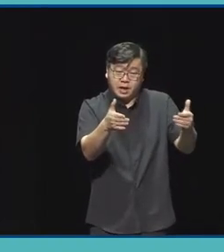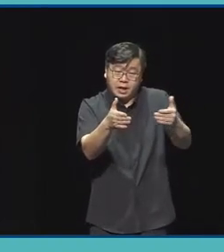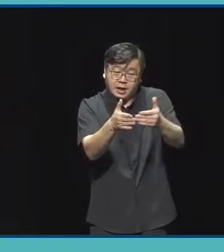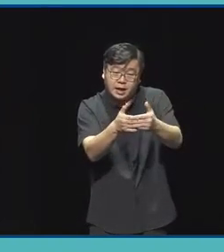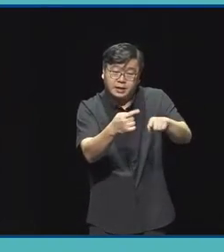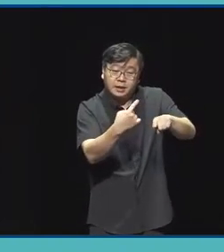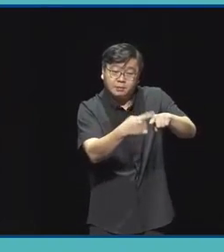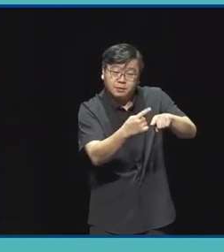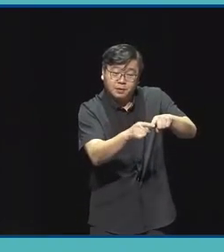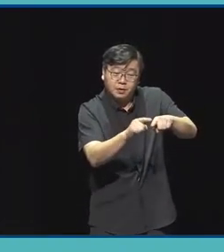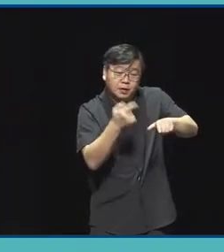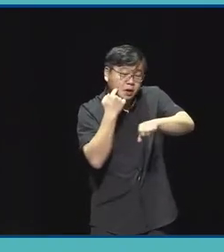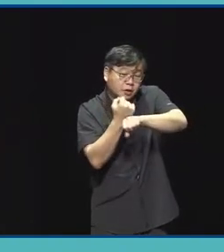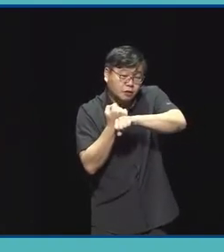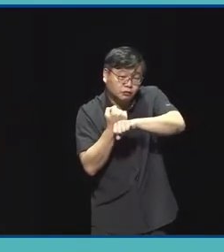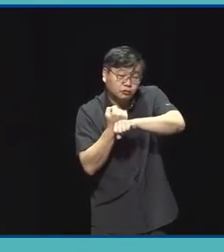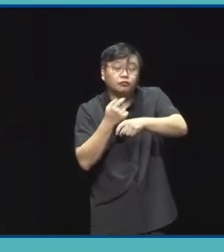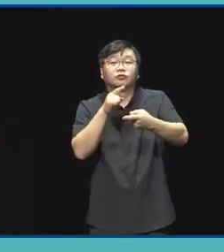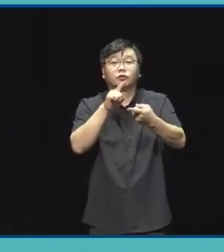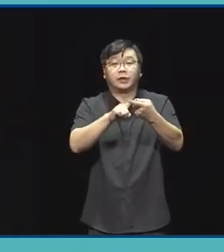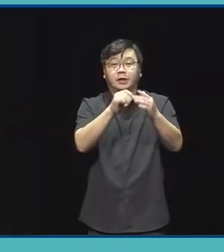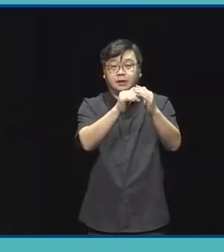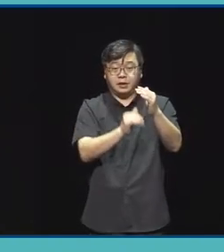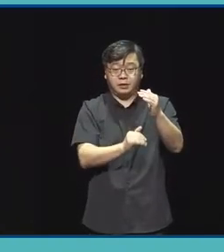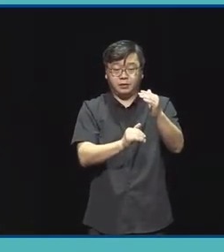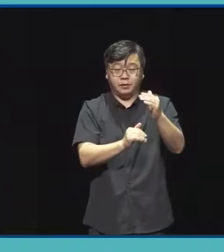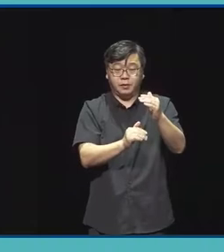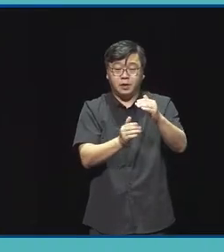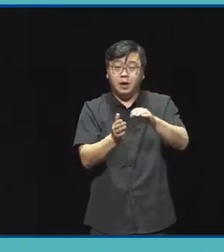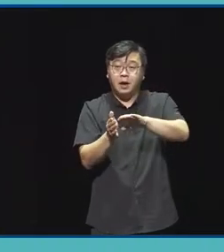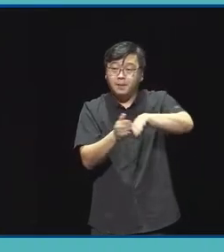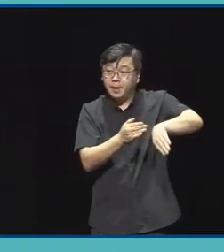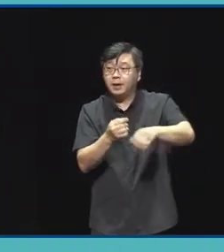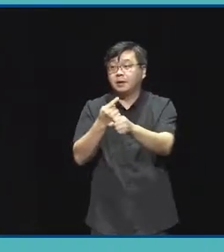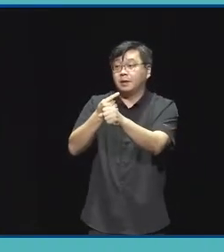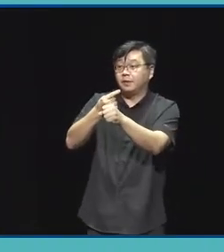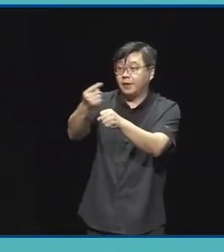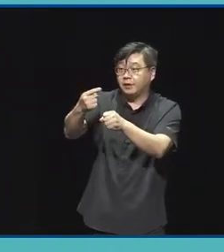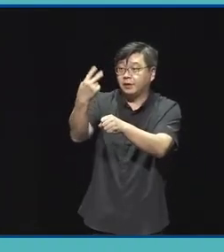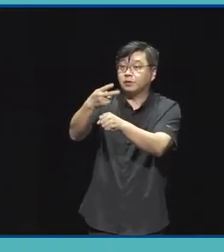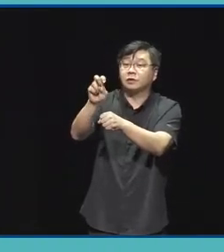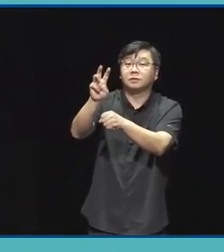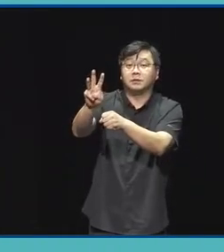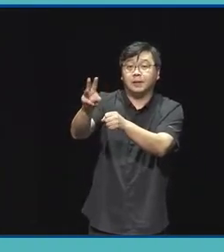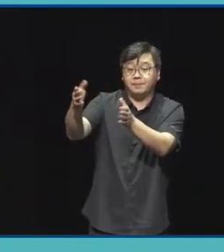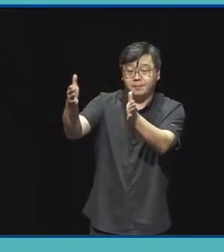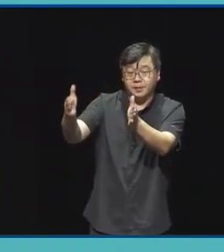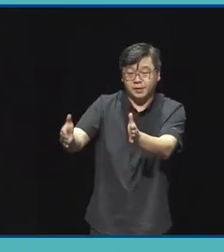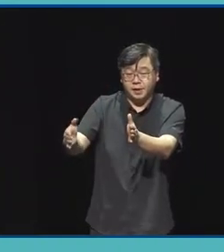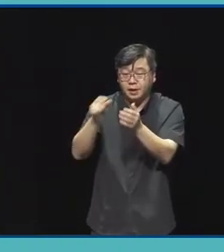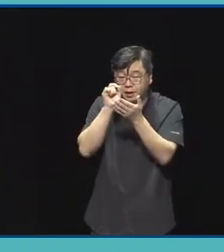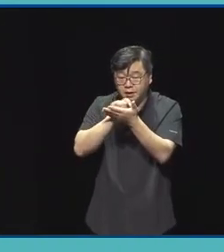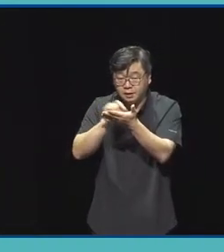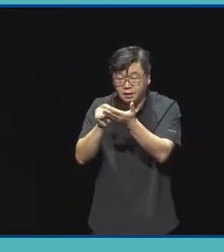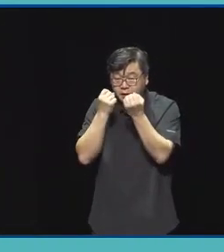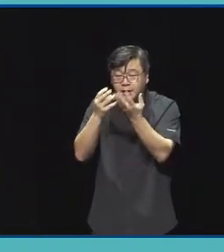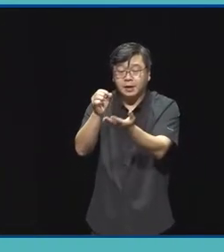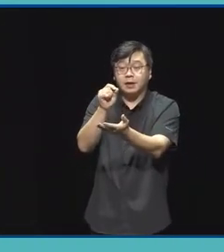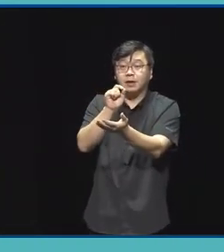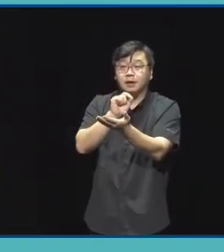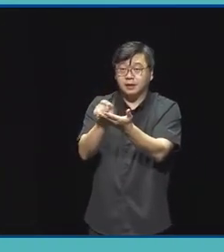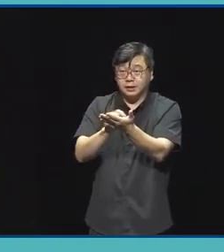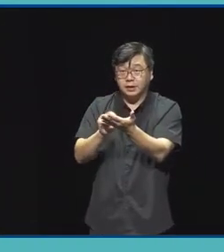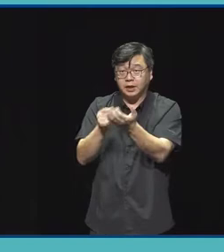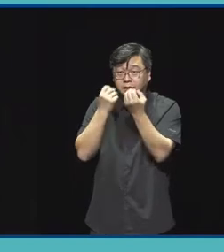사업입니다. 내년도에는 이 사업이 창작의 과정 영역에 배치돼서 진행이 되는데요. 예산은 1억으로 동일합니다.